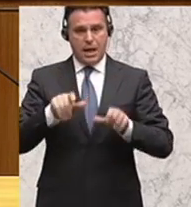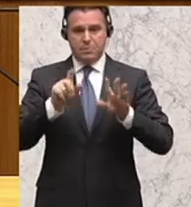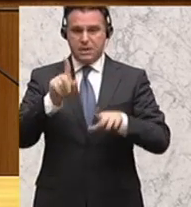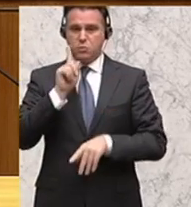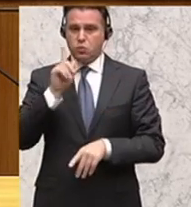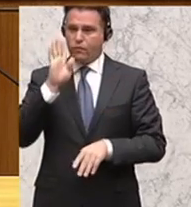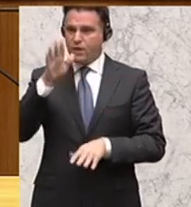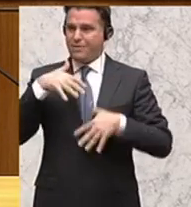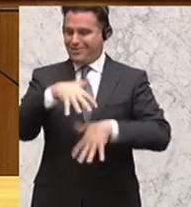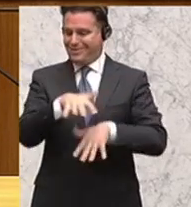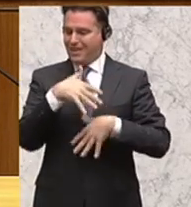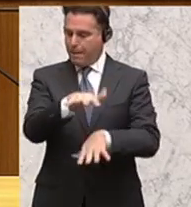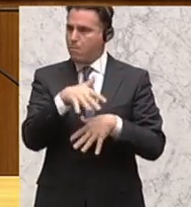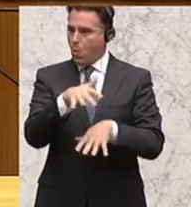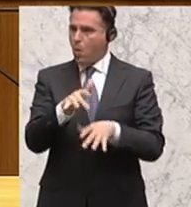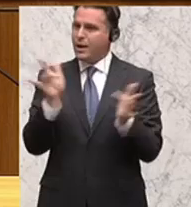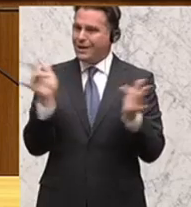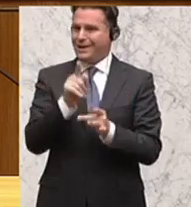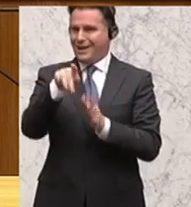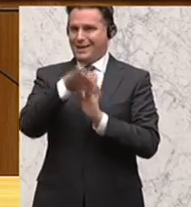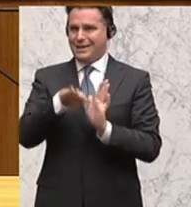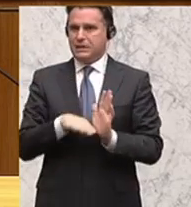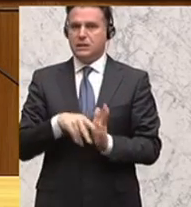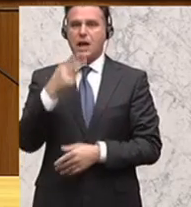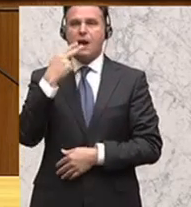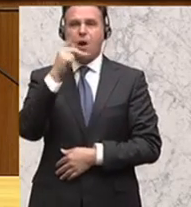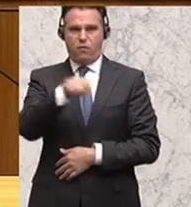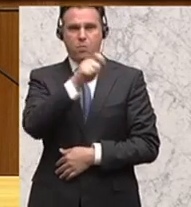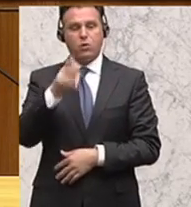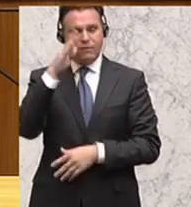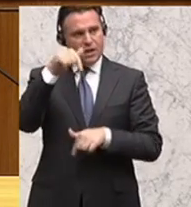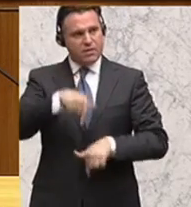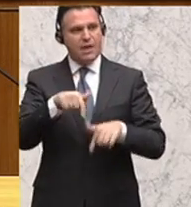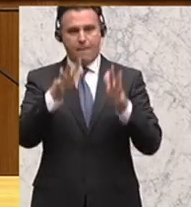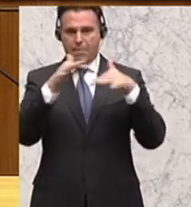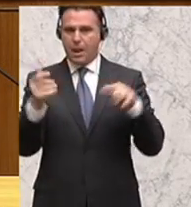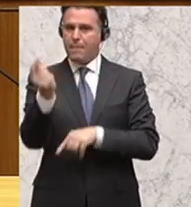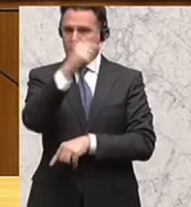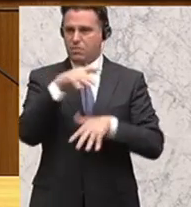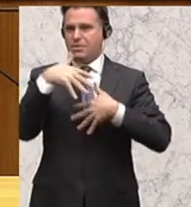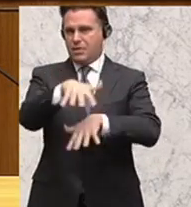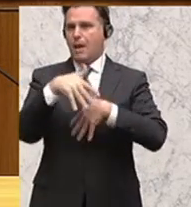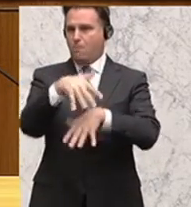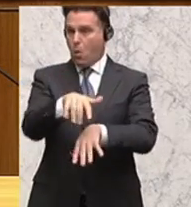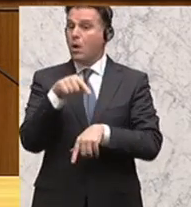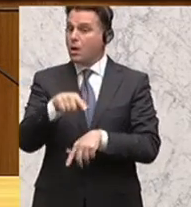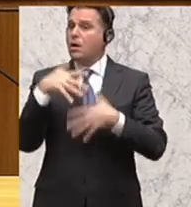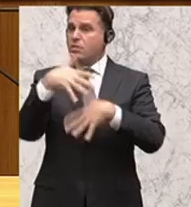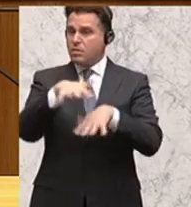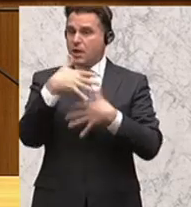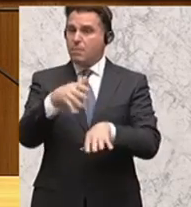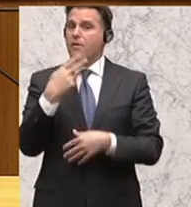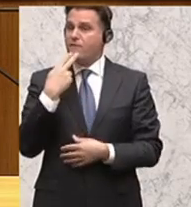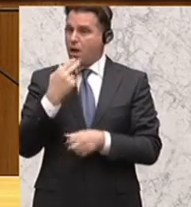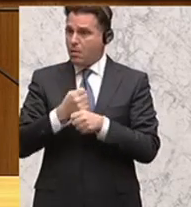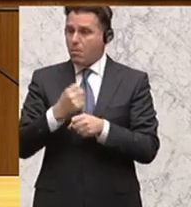eine Demonstration gegen dieses geplante totale Rauchverbot vor dem Parlament auch geplant. Und veranstaltet wird diese Demonstration von